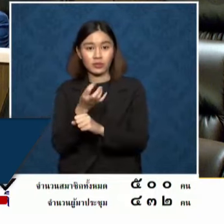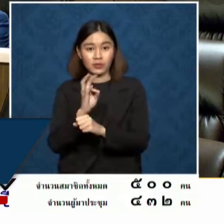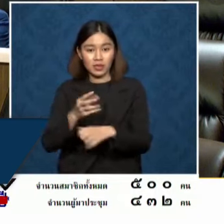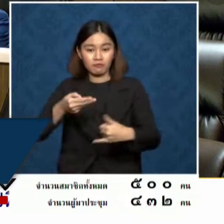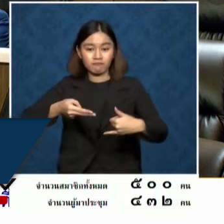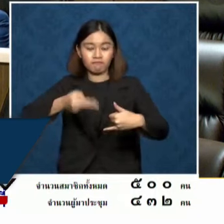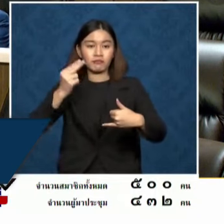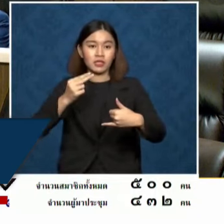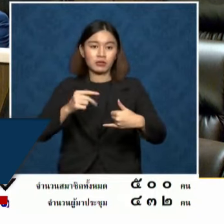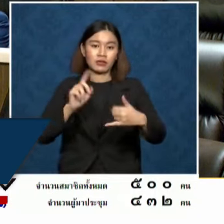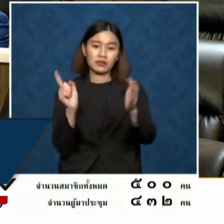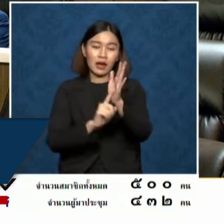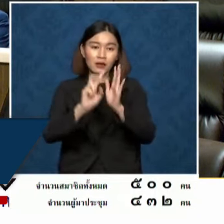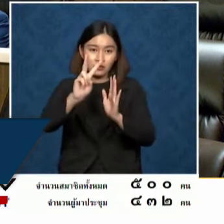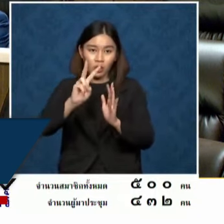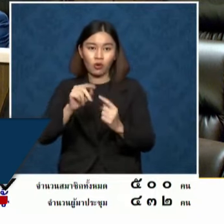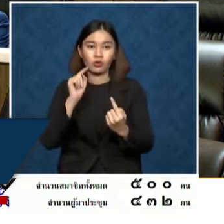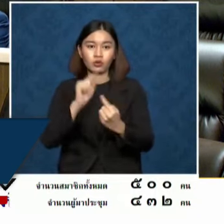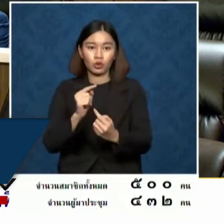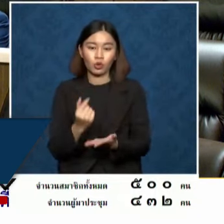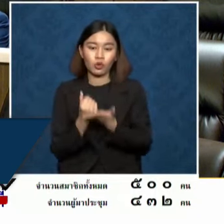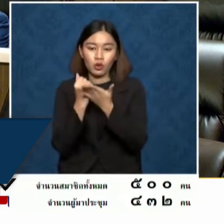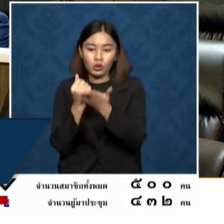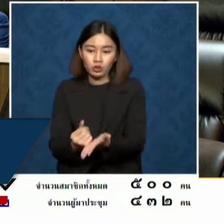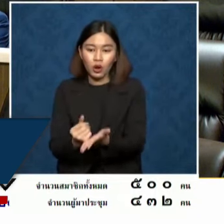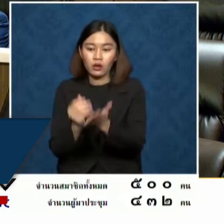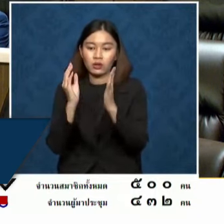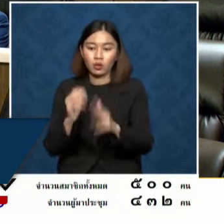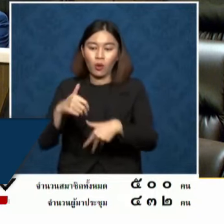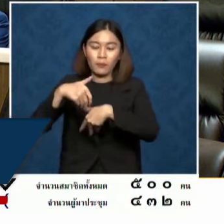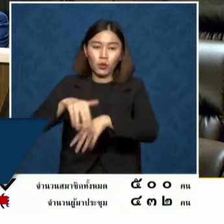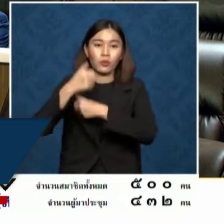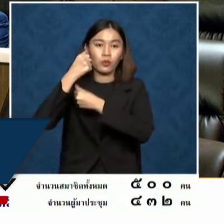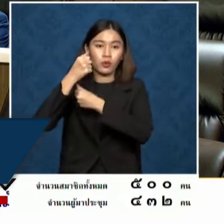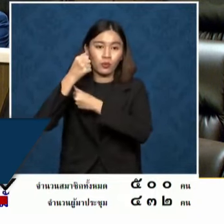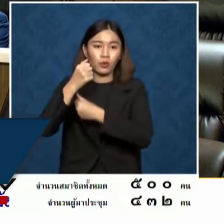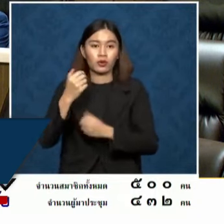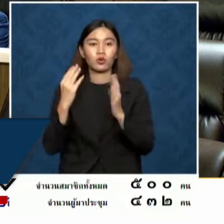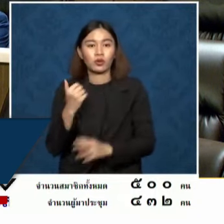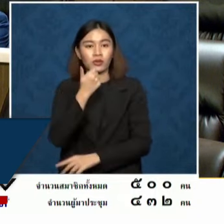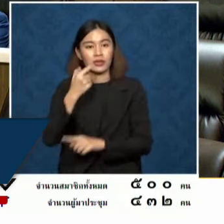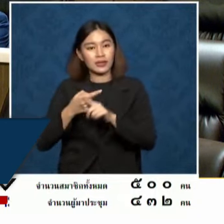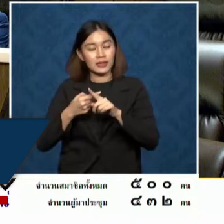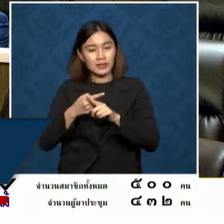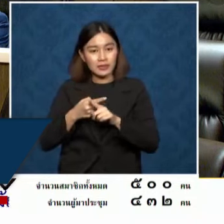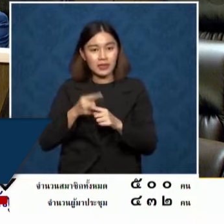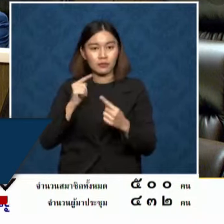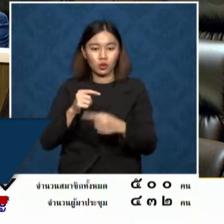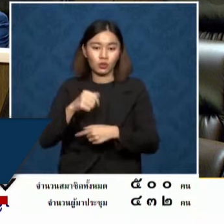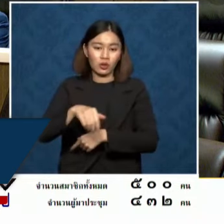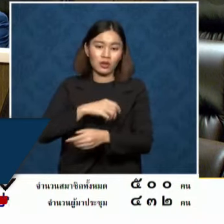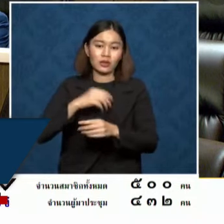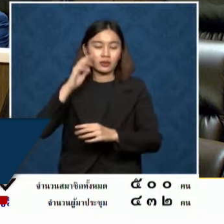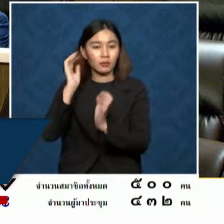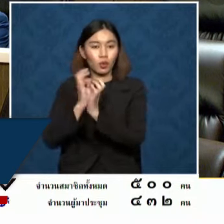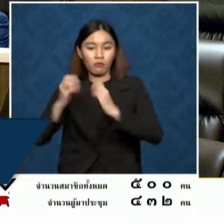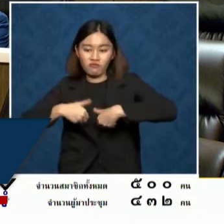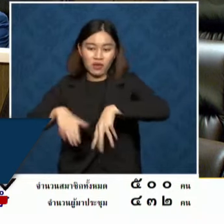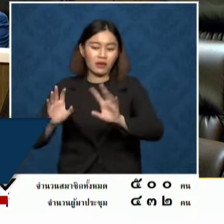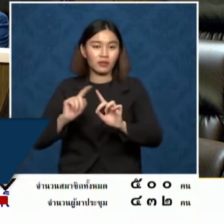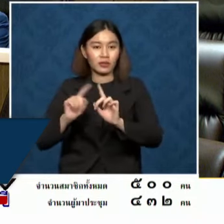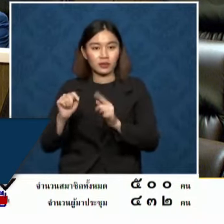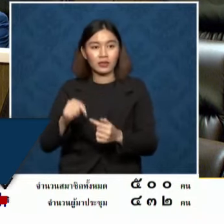กระสุนยาง 2ครั้งขณะกำลังเข้าช่วยเหลือผู้ชุมนุมผู้ประท้วงรายอื่นที่บาดเจ็บระหว่างปฏิบัติการของตำรวจ